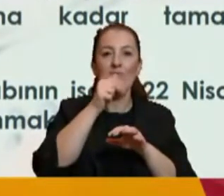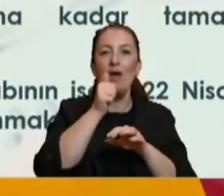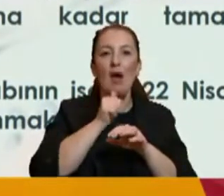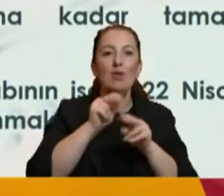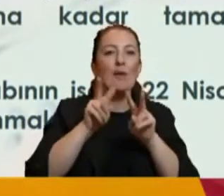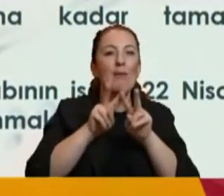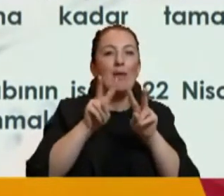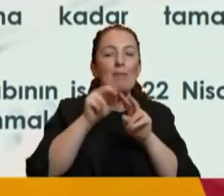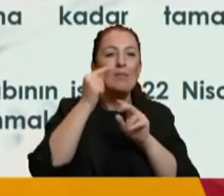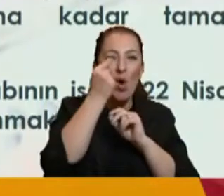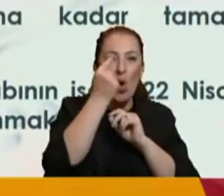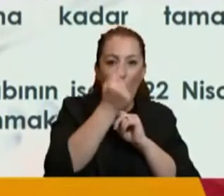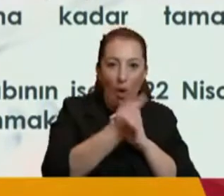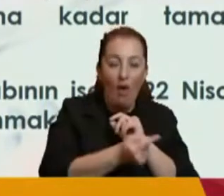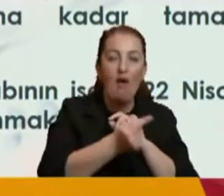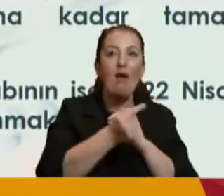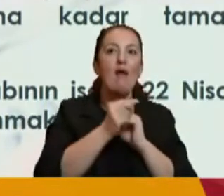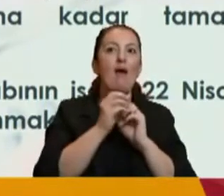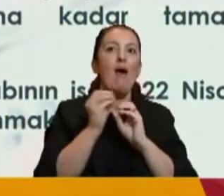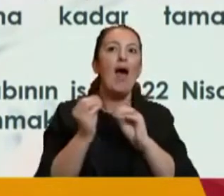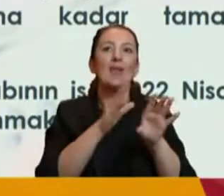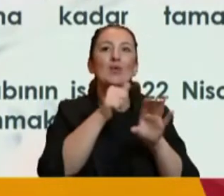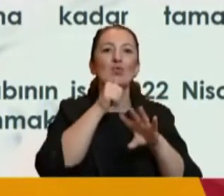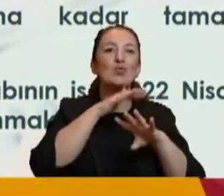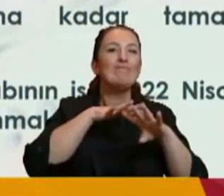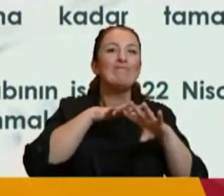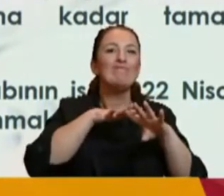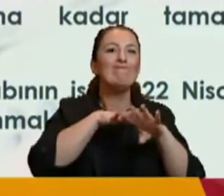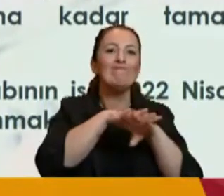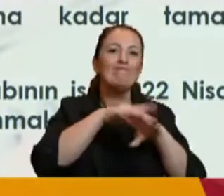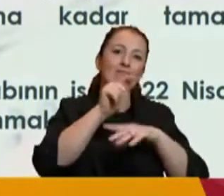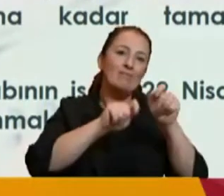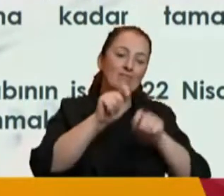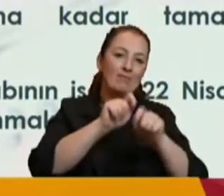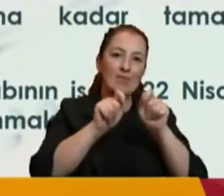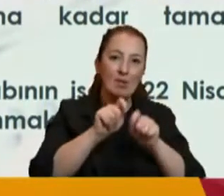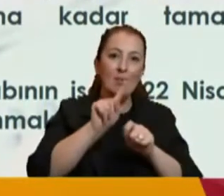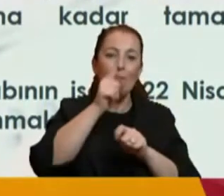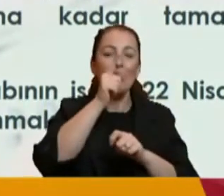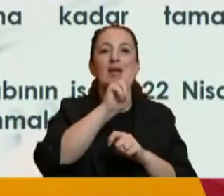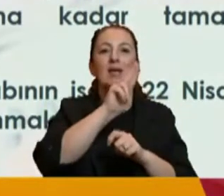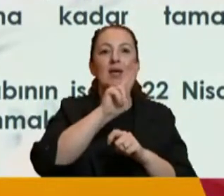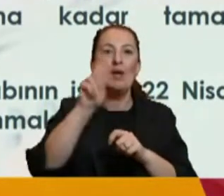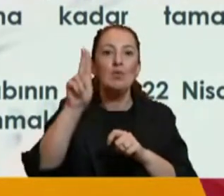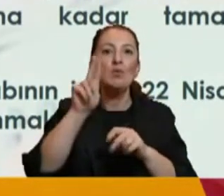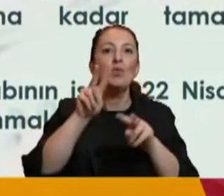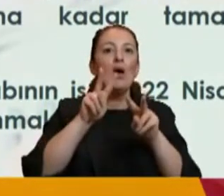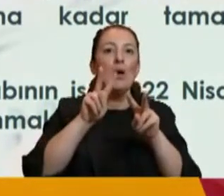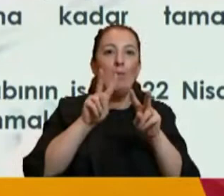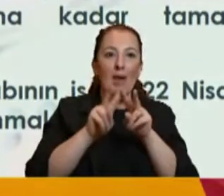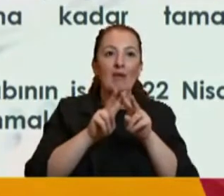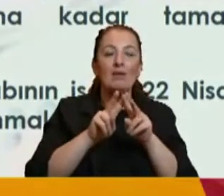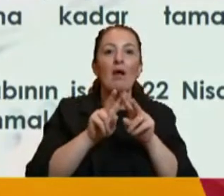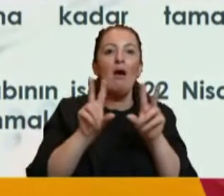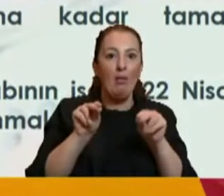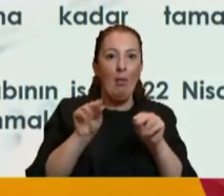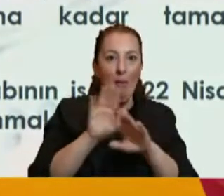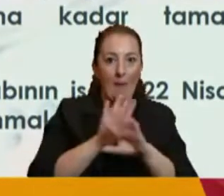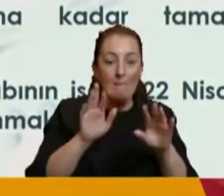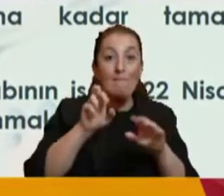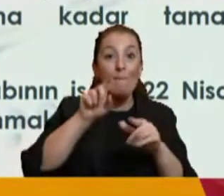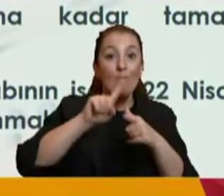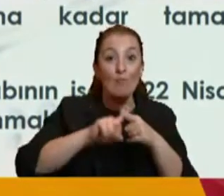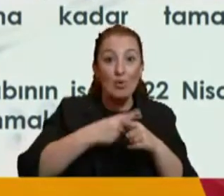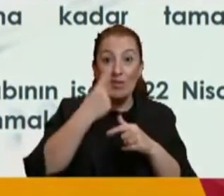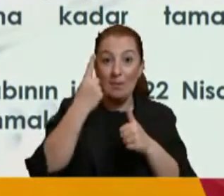milimetrelik artık Süper Lig türleri döşemek teyiz 1700 metre kısım tamamlandı Bu projenin